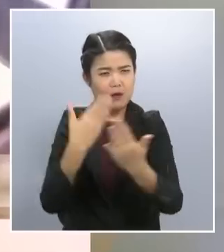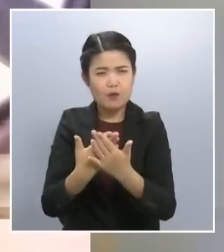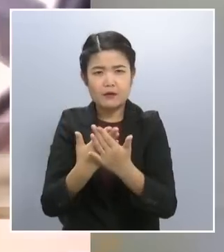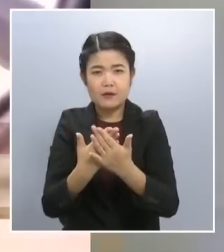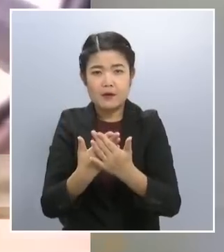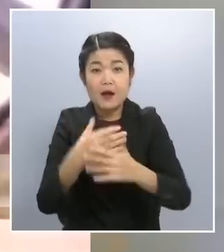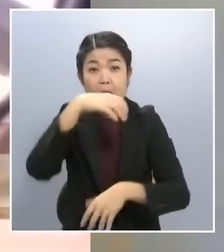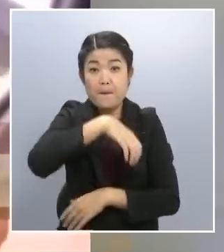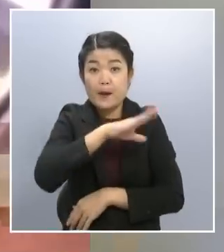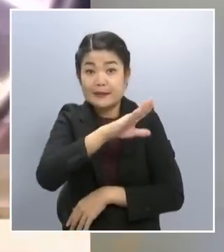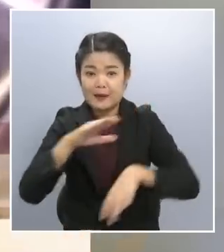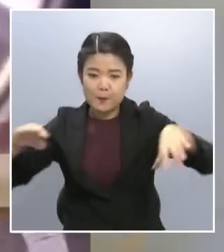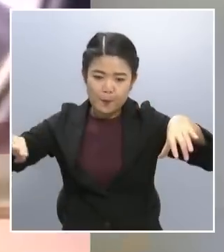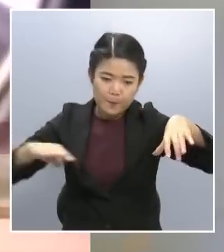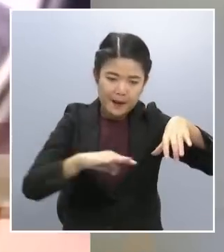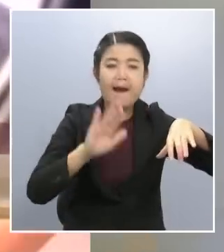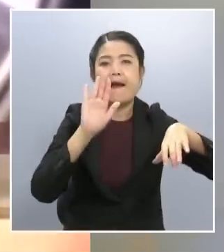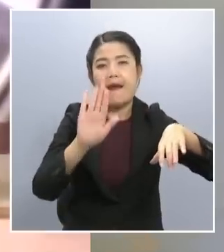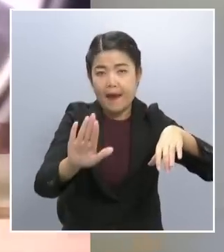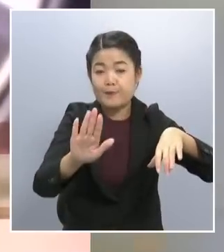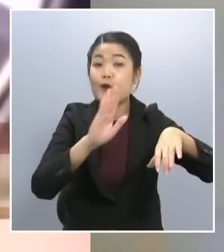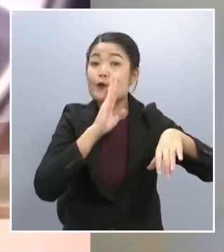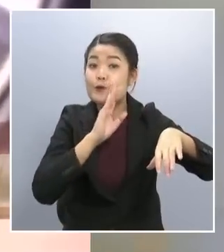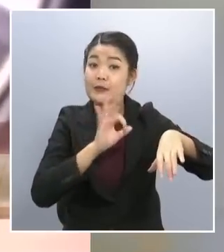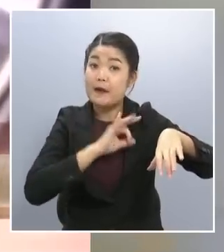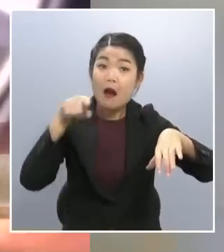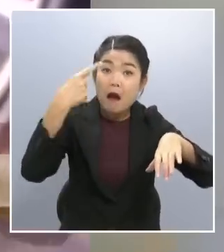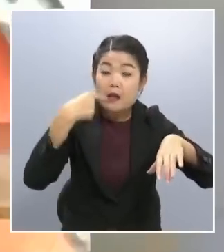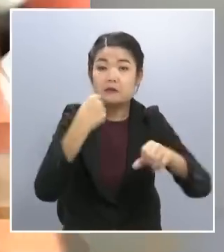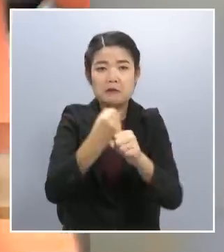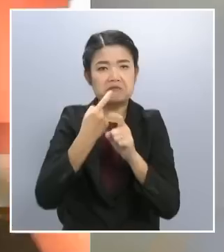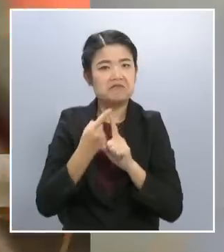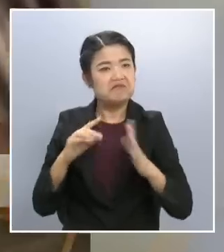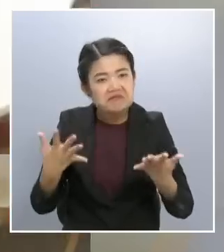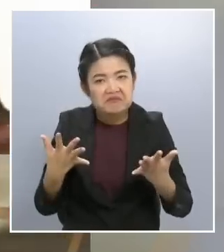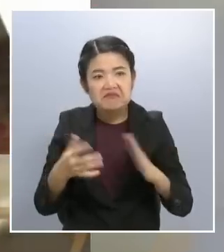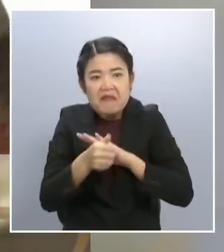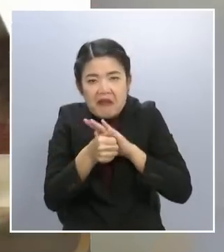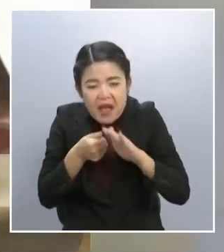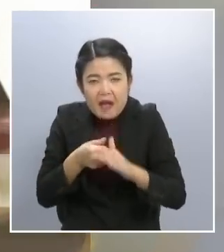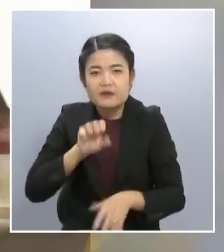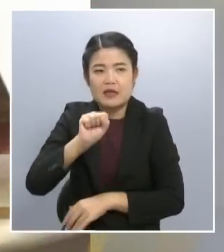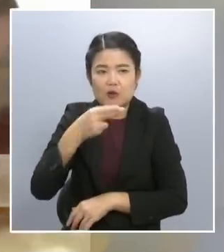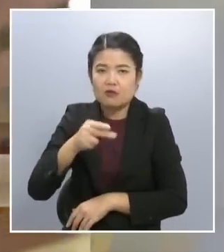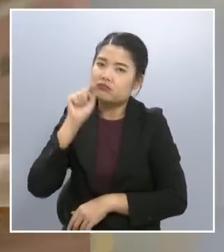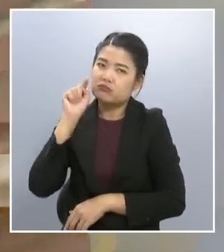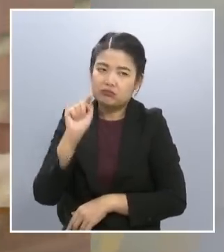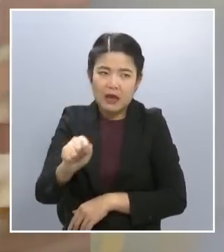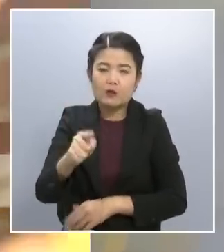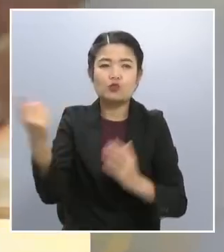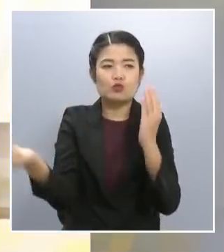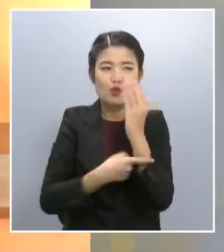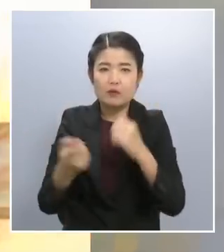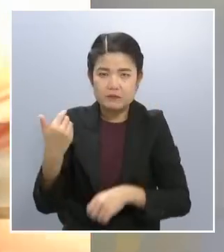ที่บริษัททัวร์โดยเด็ดขาดถ้าสมาชิกและพนักงานขับรถท่านใดทำการฝ่าฝืนสหกรณ์จำเป็นต้องพิจารณาลงโทษ